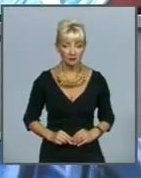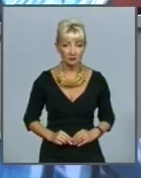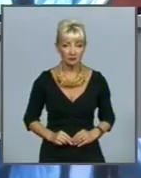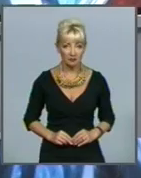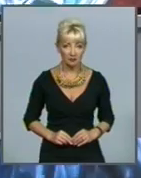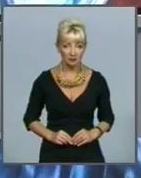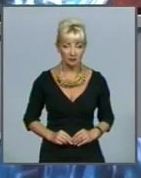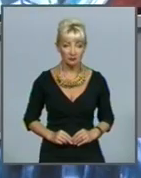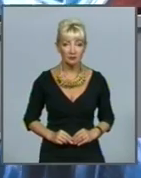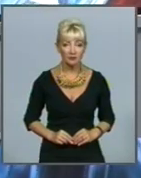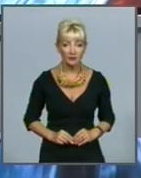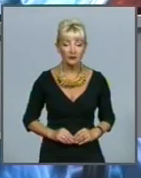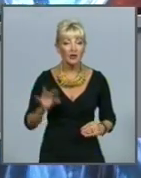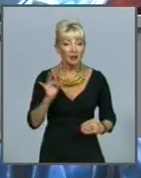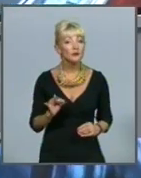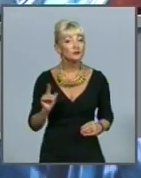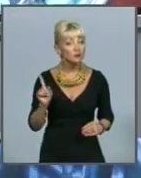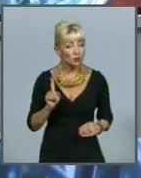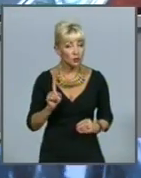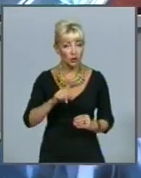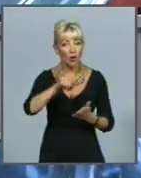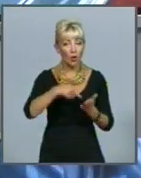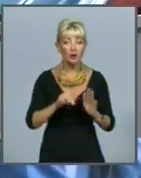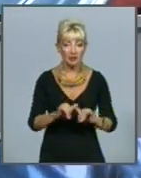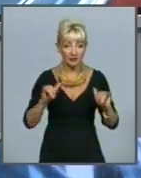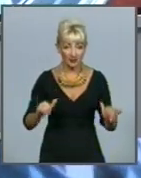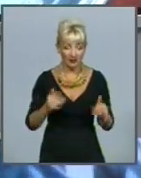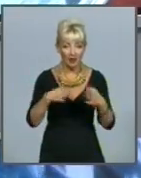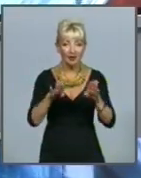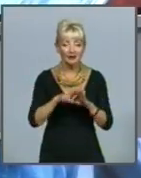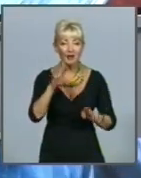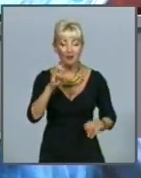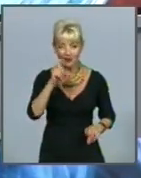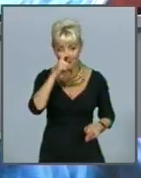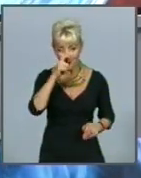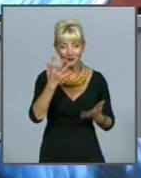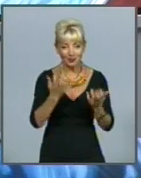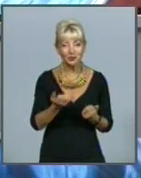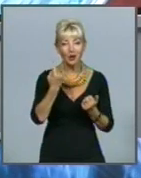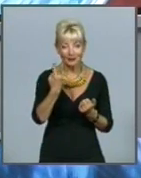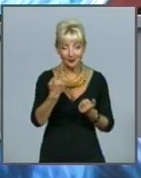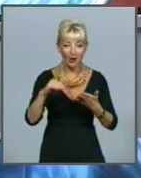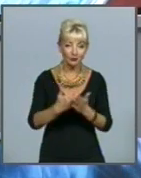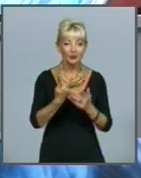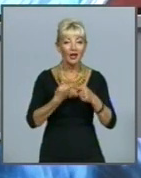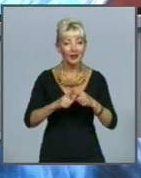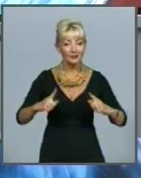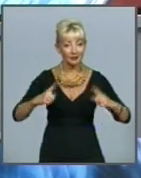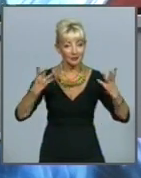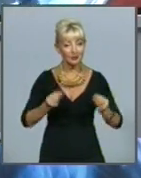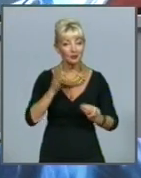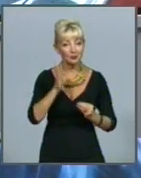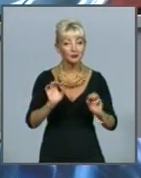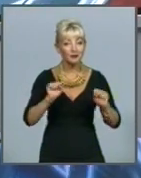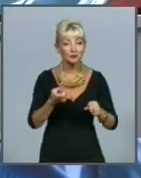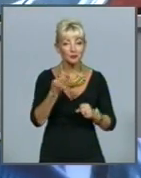І все ж місто невпинно розвивається. Так, от у парку Горького ще оновлення. Вже цими вихідними там буде доступний для відвідувачів